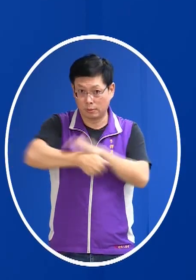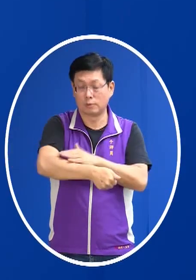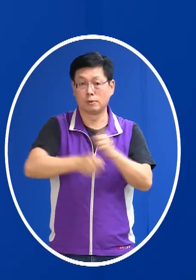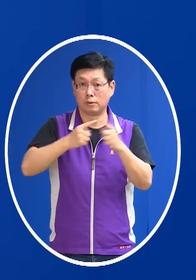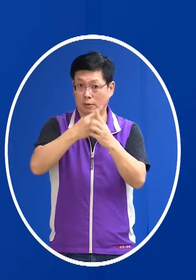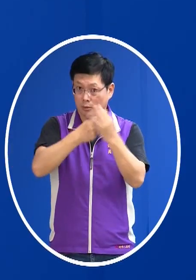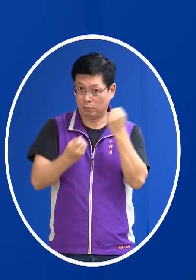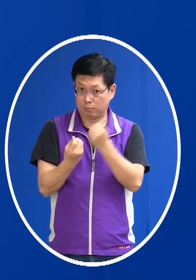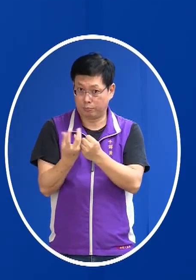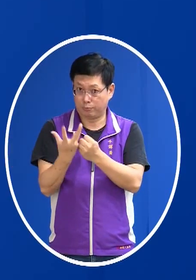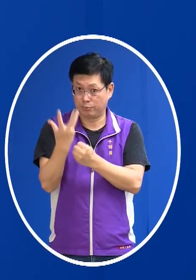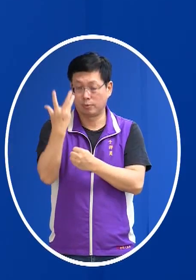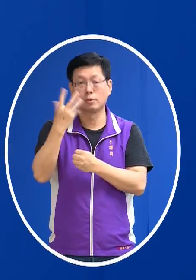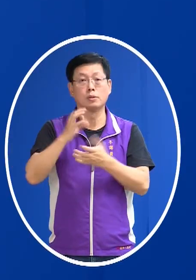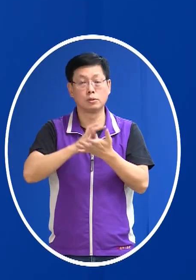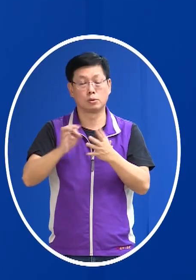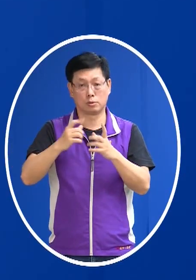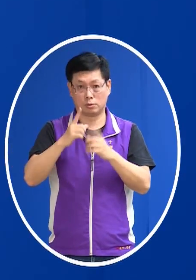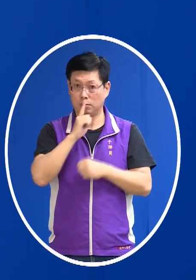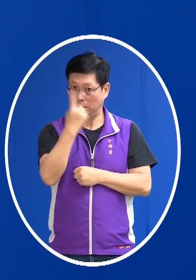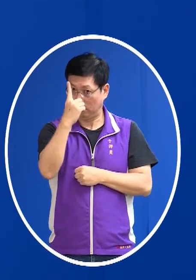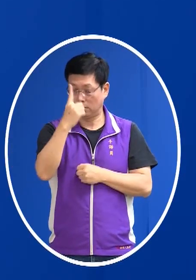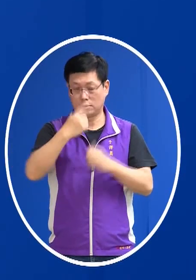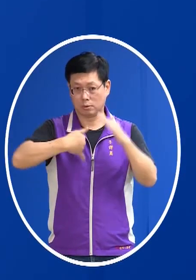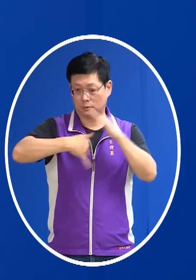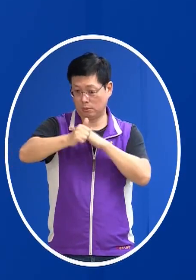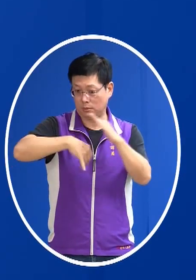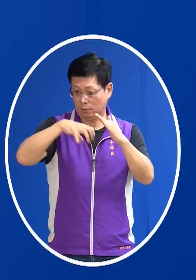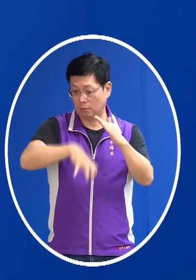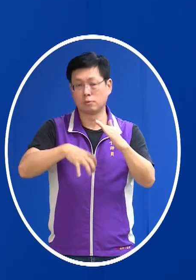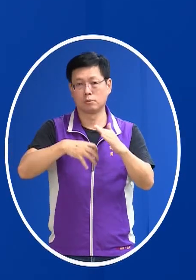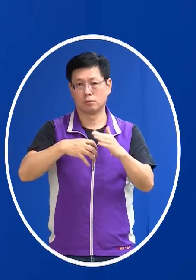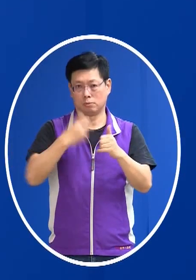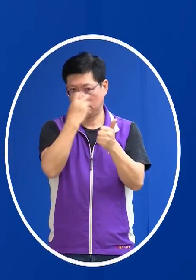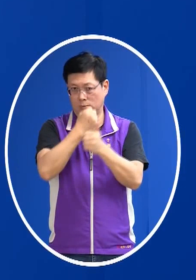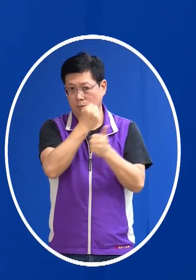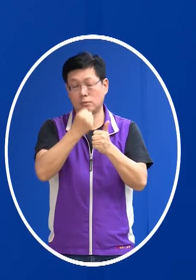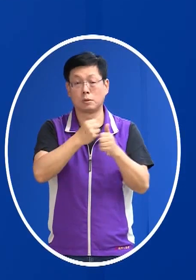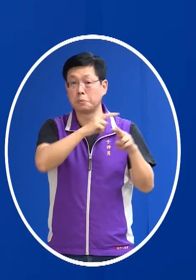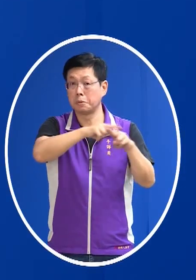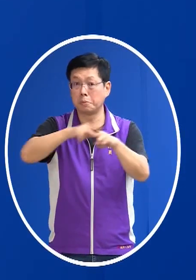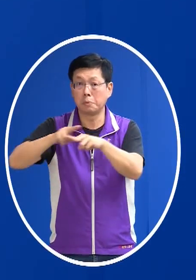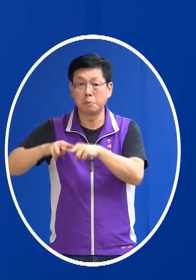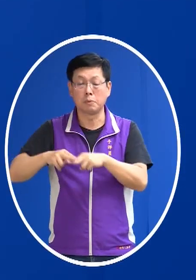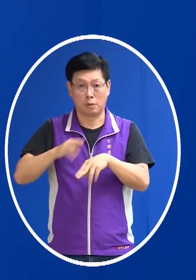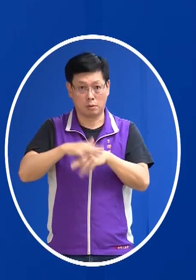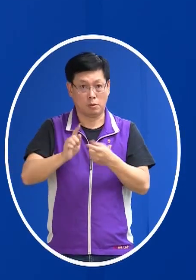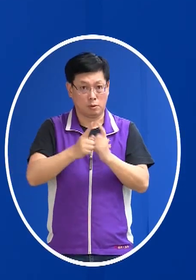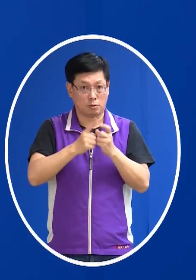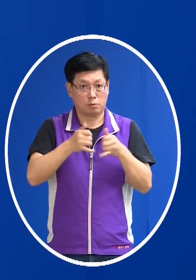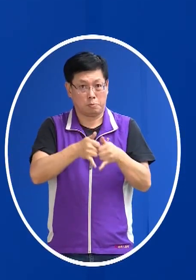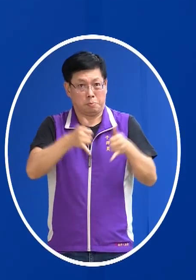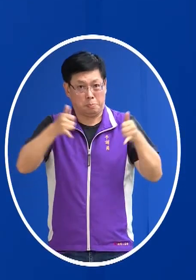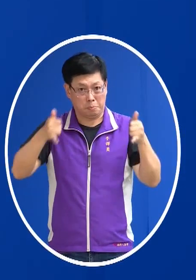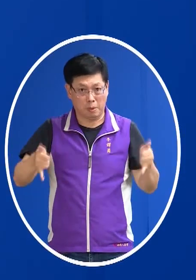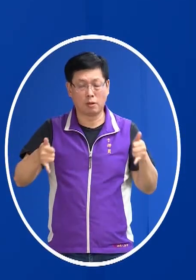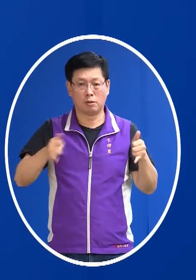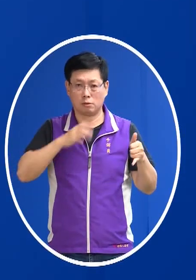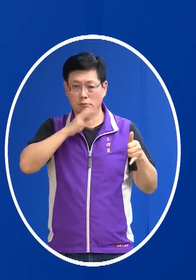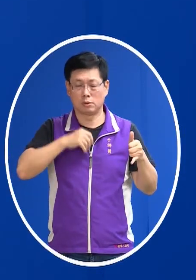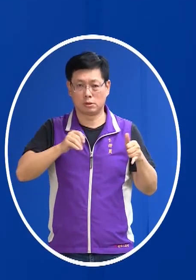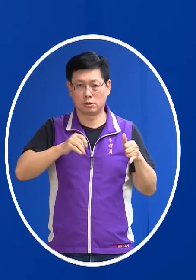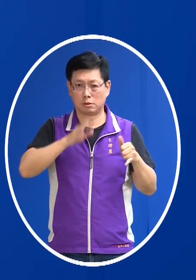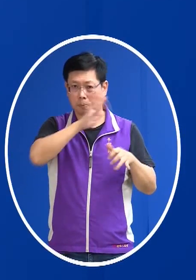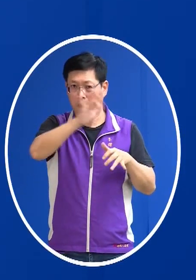数，那用统一出入口的方式，那座位的安排可能就会去把它散在看台的各